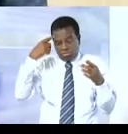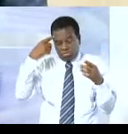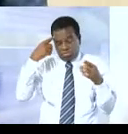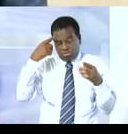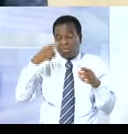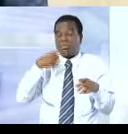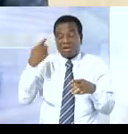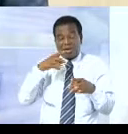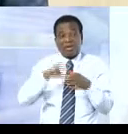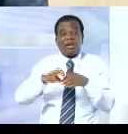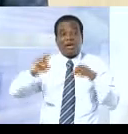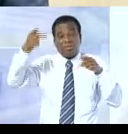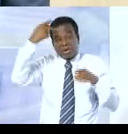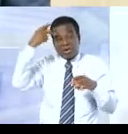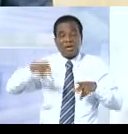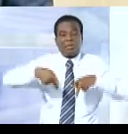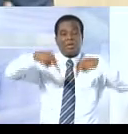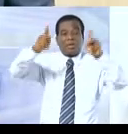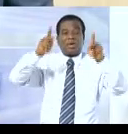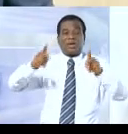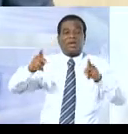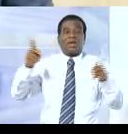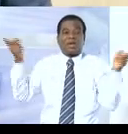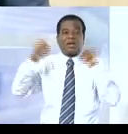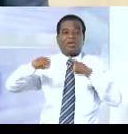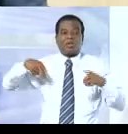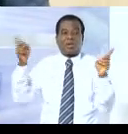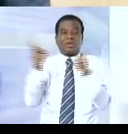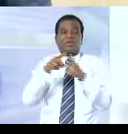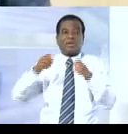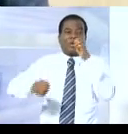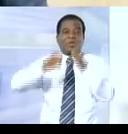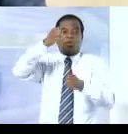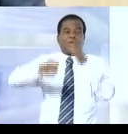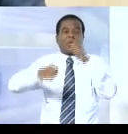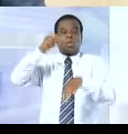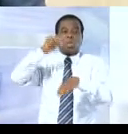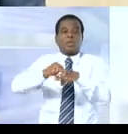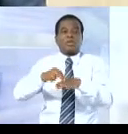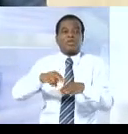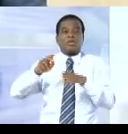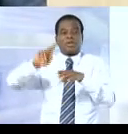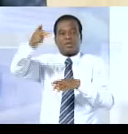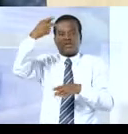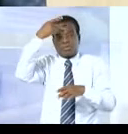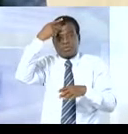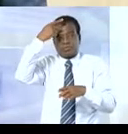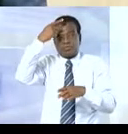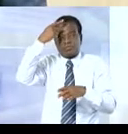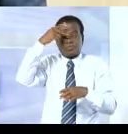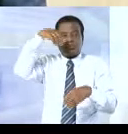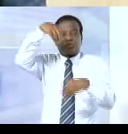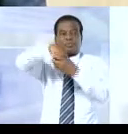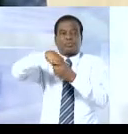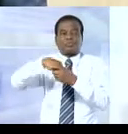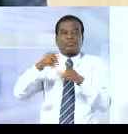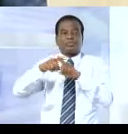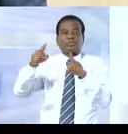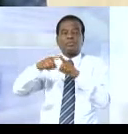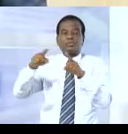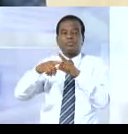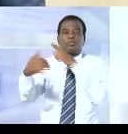et ceci devra nous permettre, quand nous nous rencontrons, de faire aussi une évaluation des politiques dans les